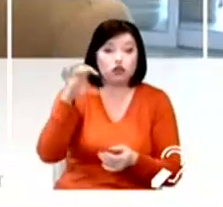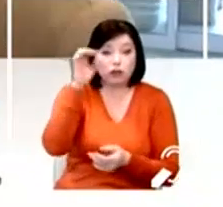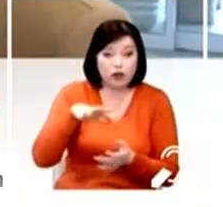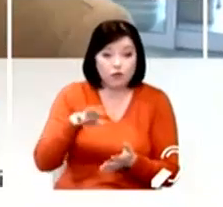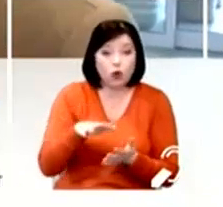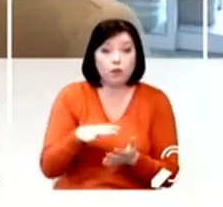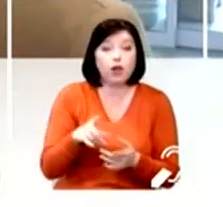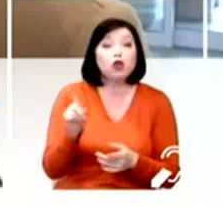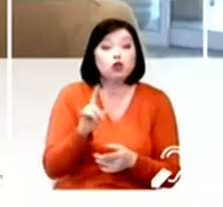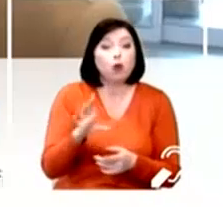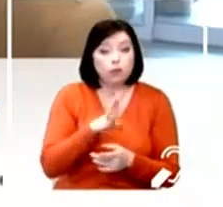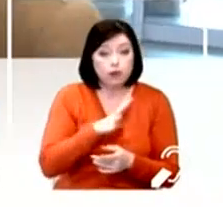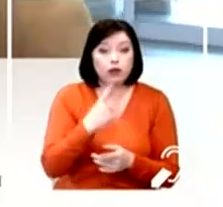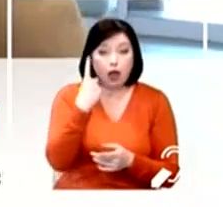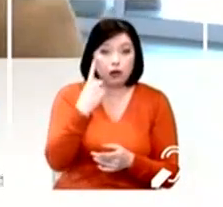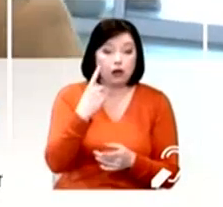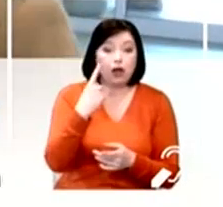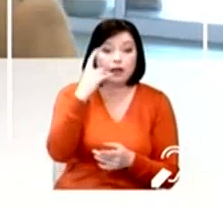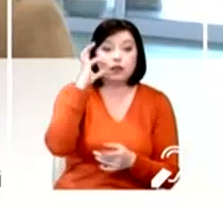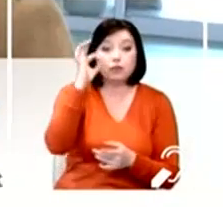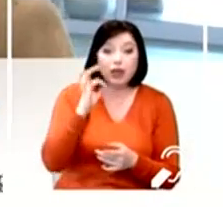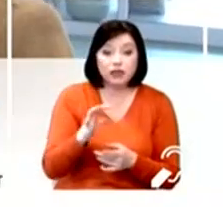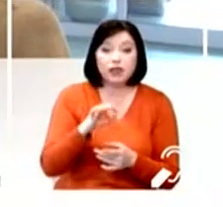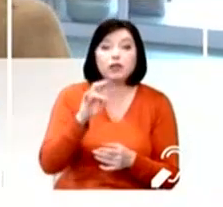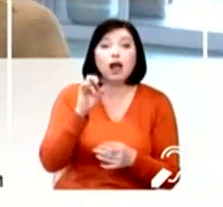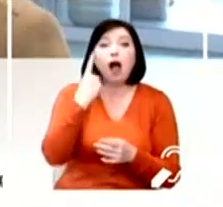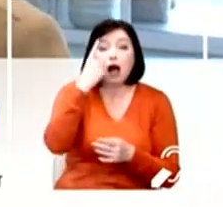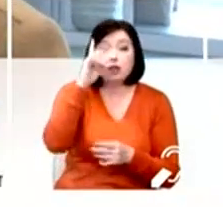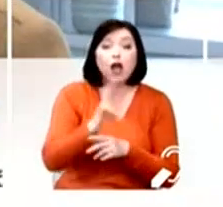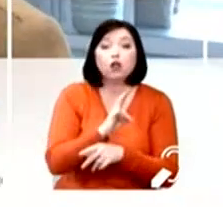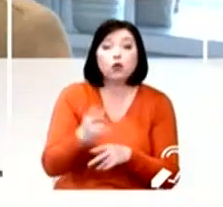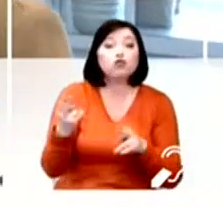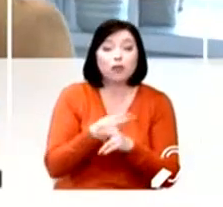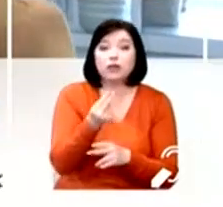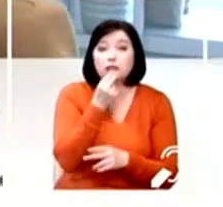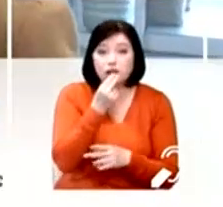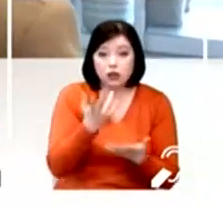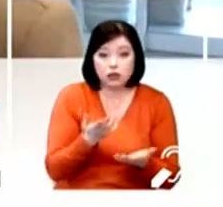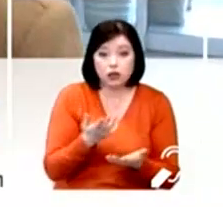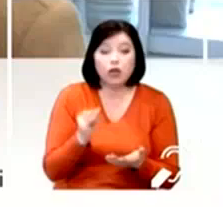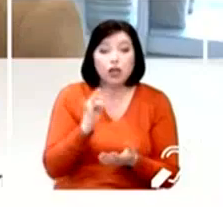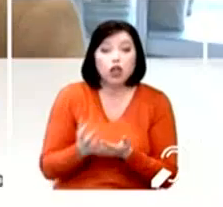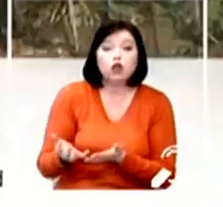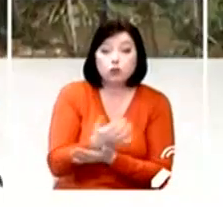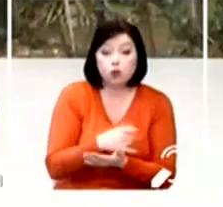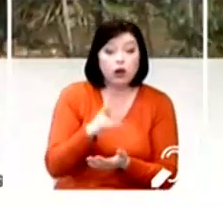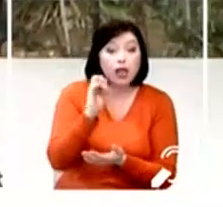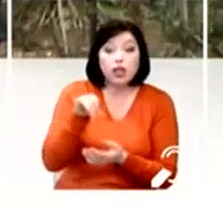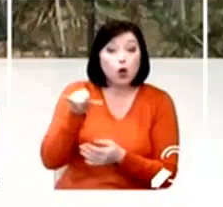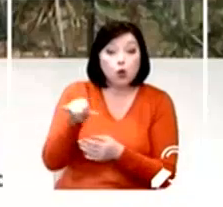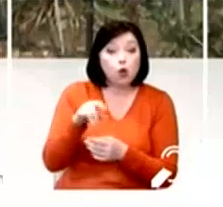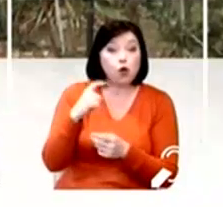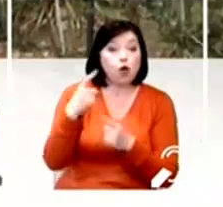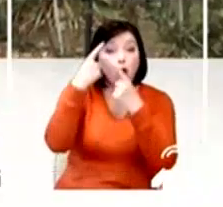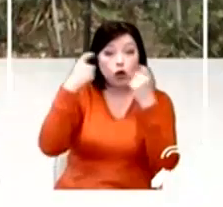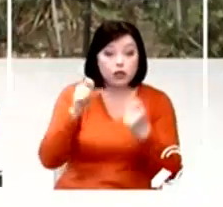Europeană, să fie 1% din valoarea nopții de cazare, fără mic dejun, și să fie colectată de la turism. Problema este